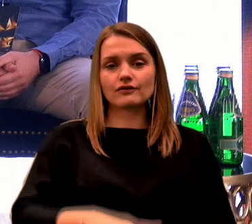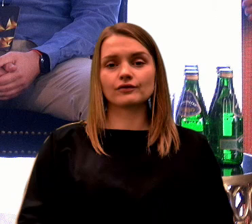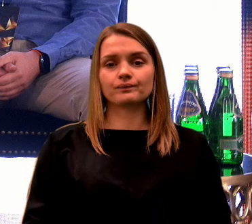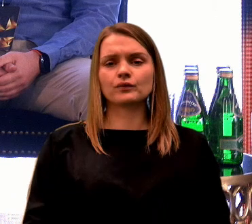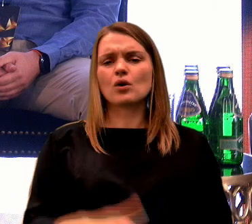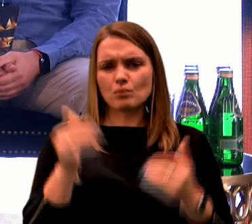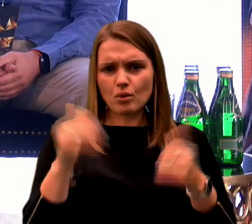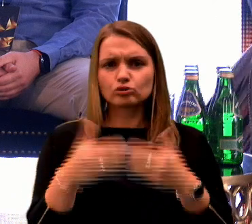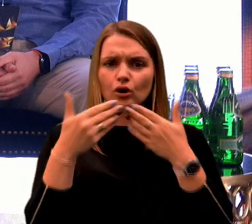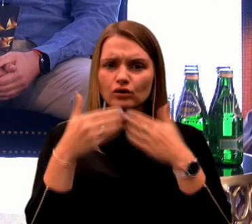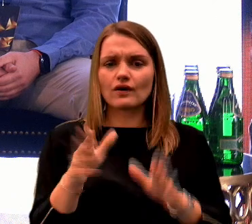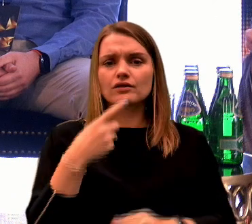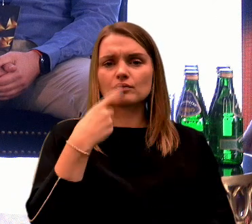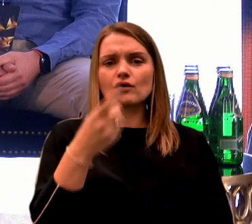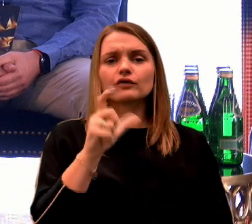to, co się myśli.